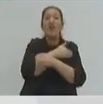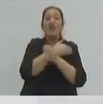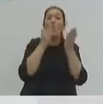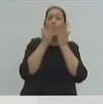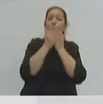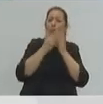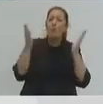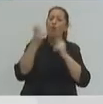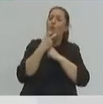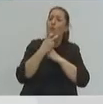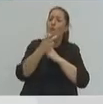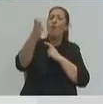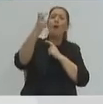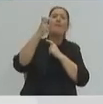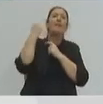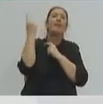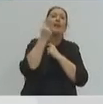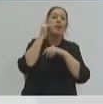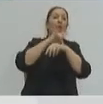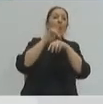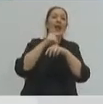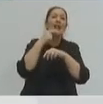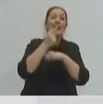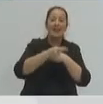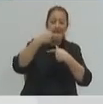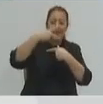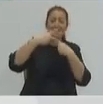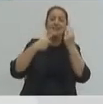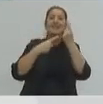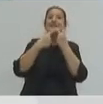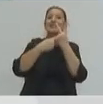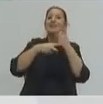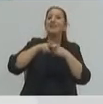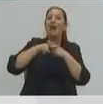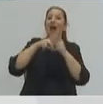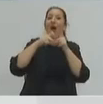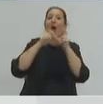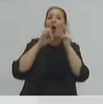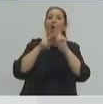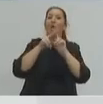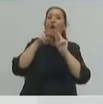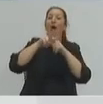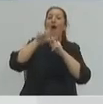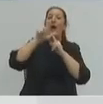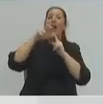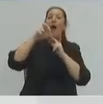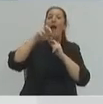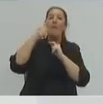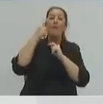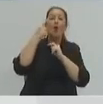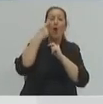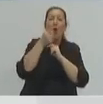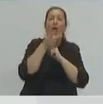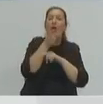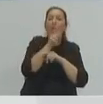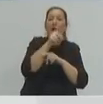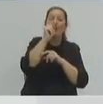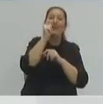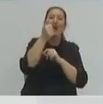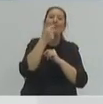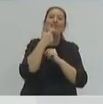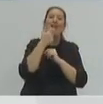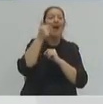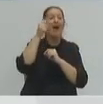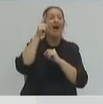bir ülkedir Turan diyen Ziya Gökalp'i de ölümünün 96. yıl dönümünde rahmetle, şükranla